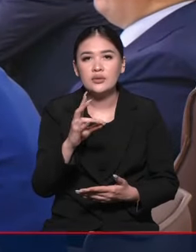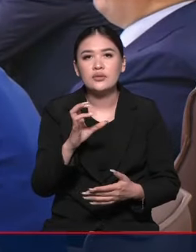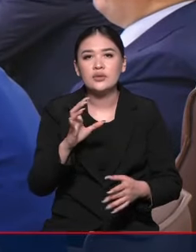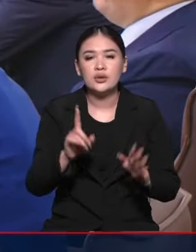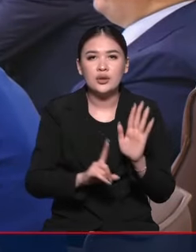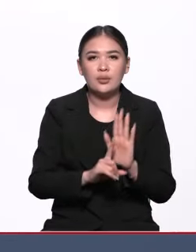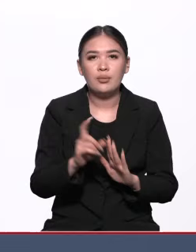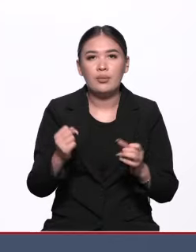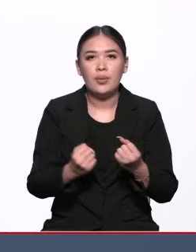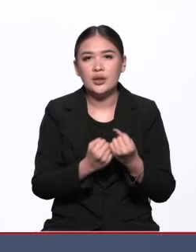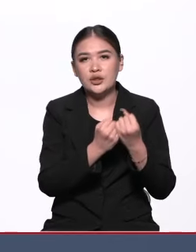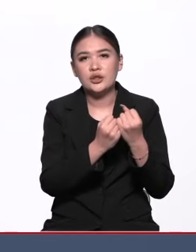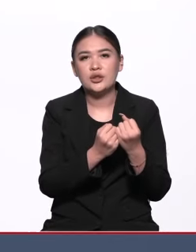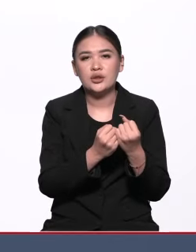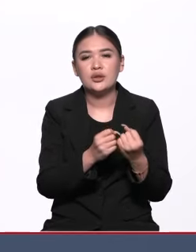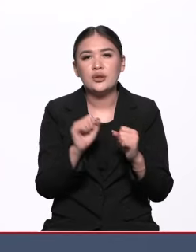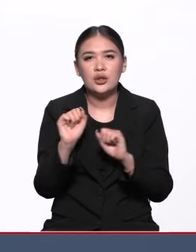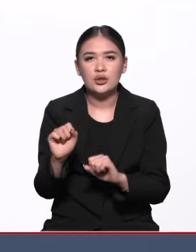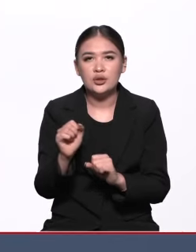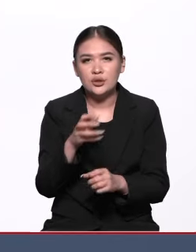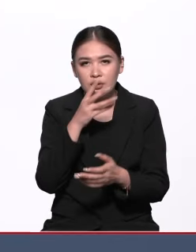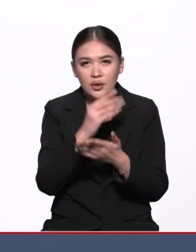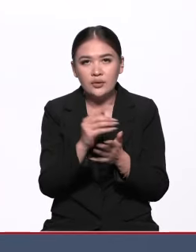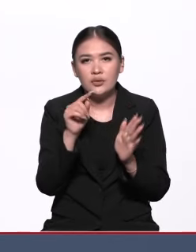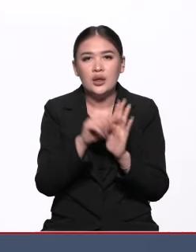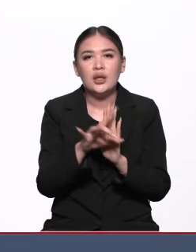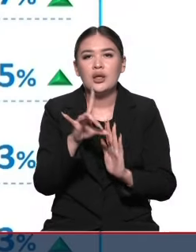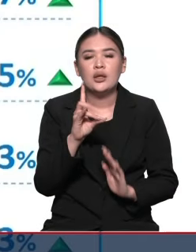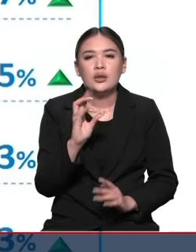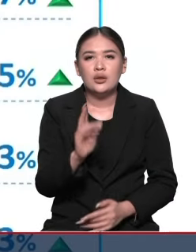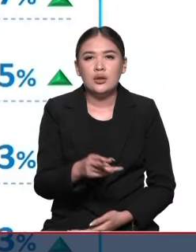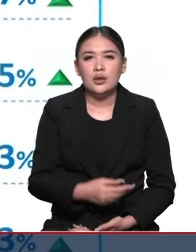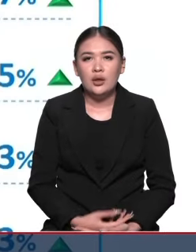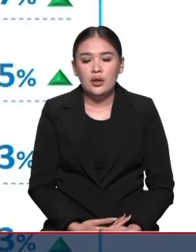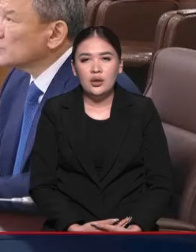политику поддержки и защиты своего внутреннего рынка.